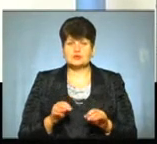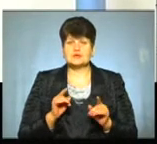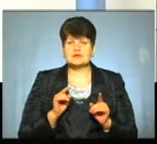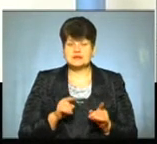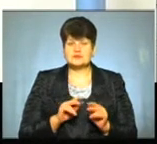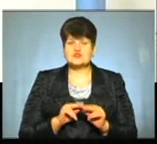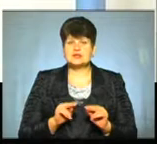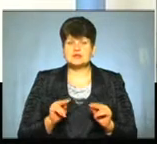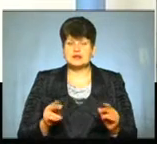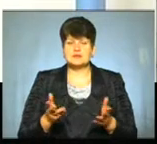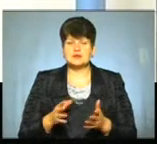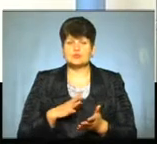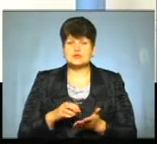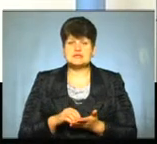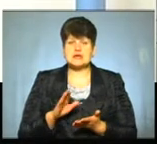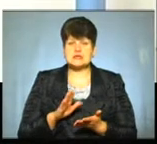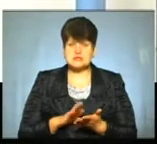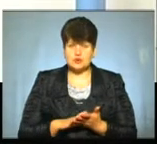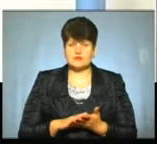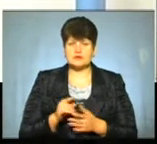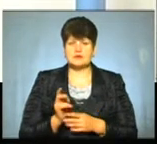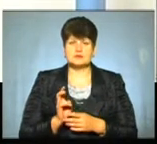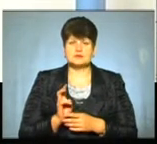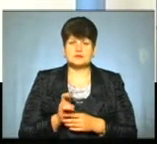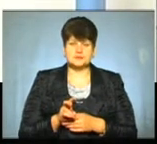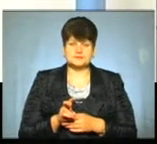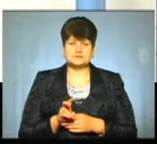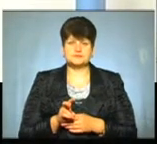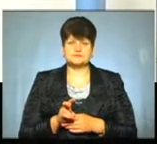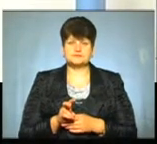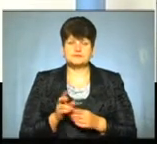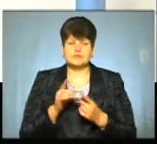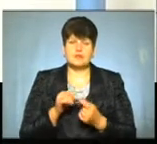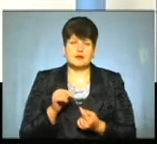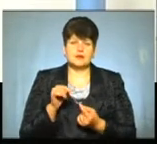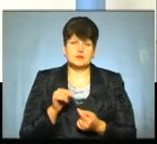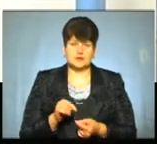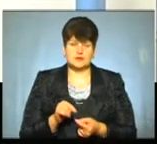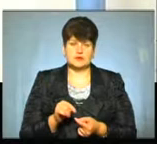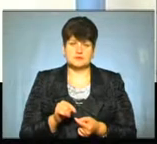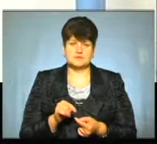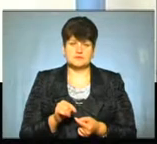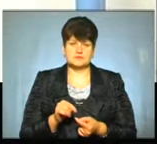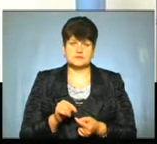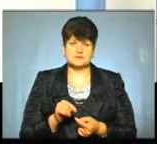власне, тільки тим вчителям, які були зареєстровані, адже вони заходили за відповідними